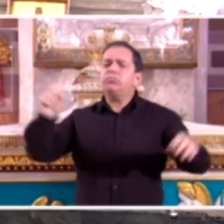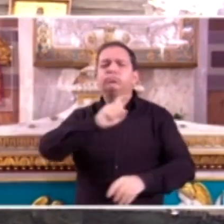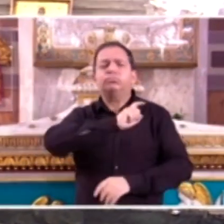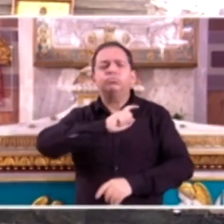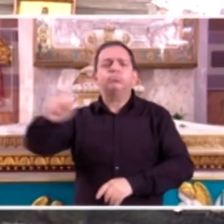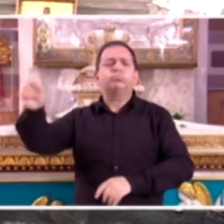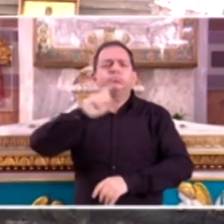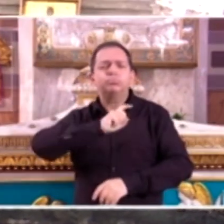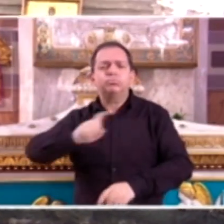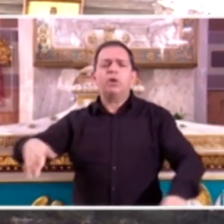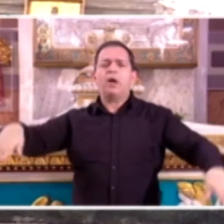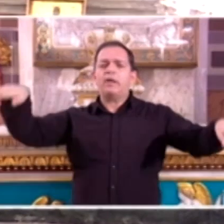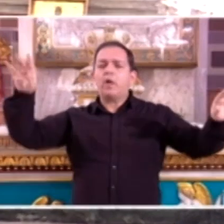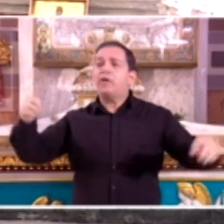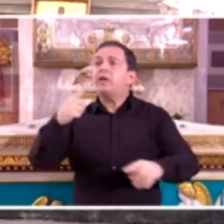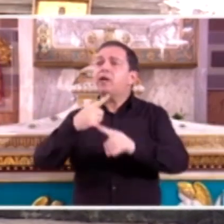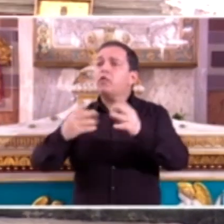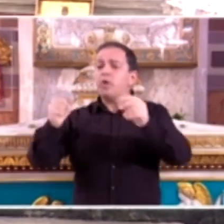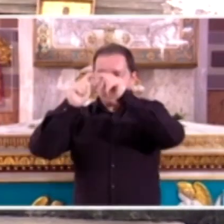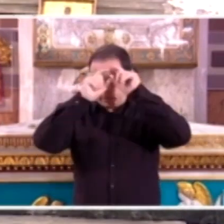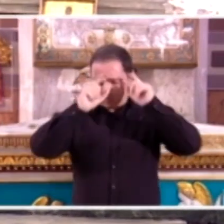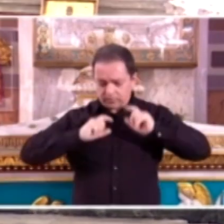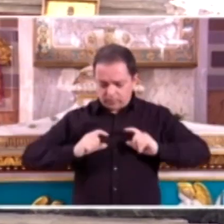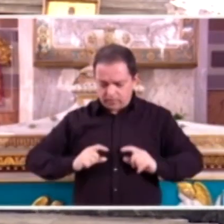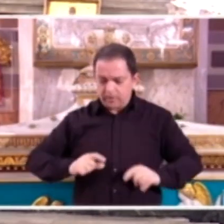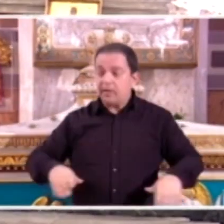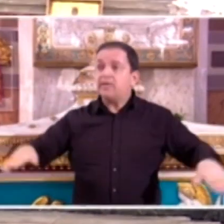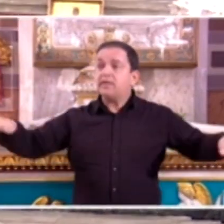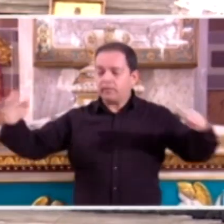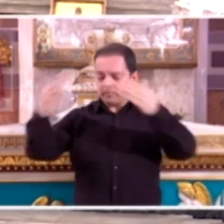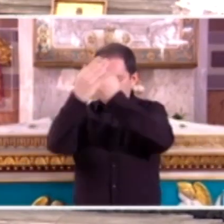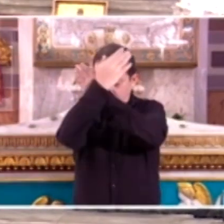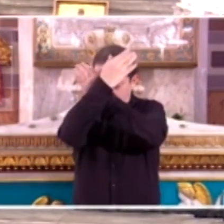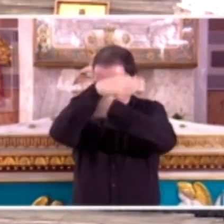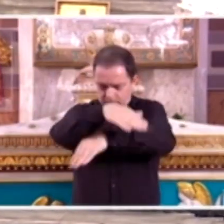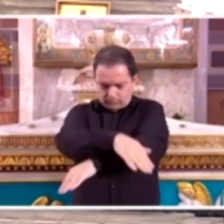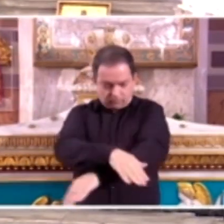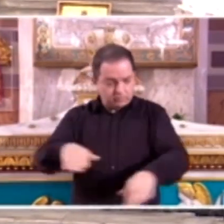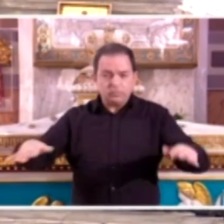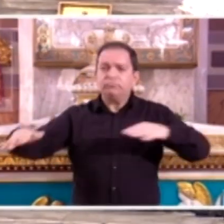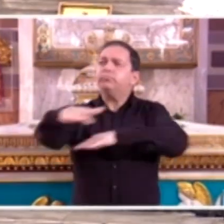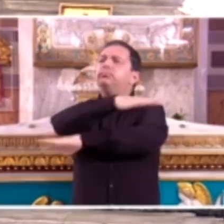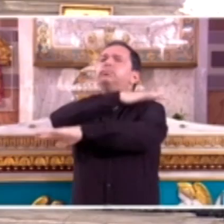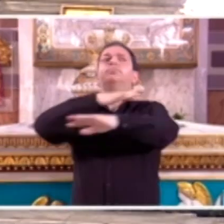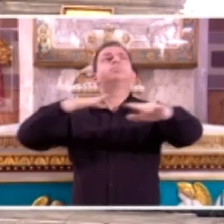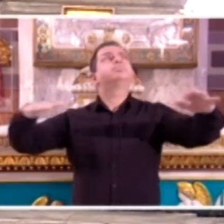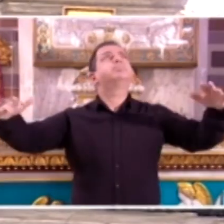αρχαγγέλων και μυριάδες αγγέλων, τα χερουβήμ και τα σεραφείμ, εξαπτέρυγα πολιώματα, μετάρσια